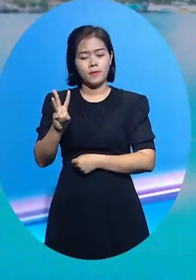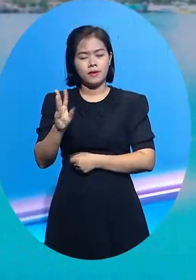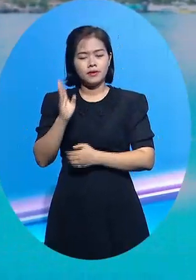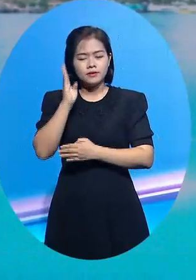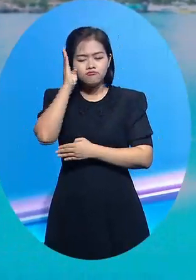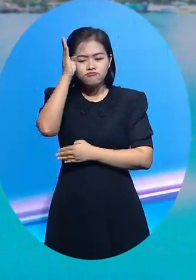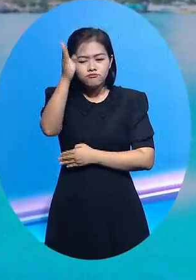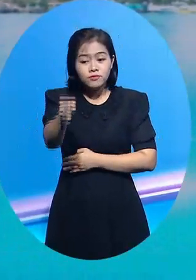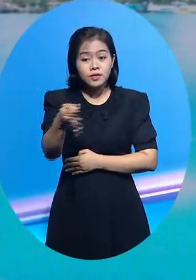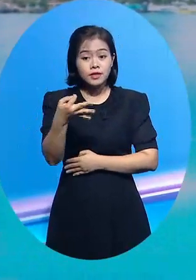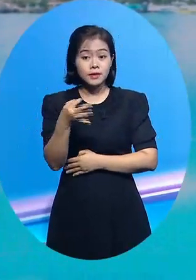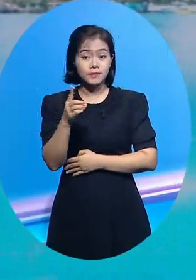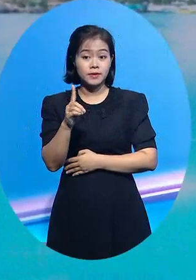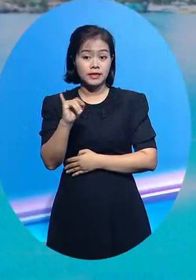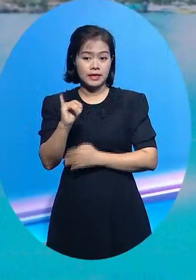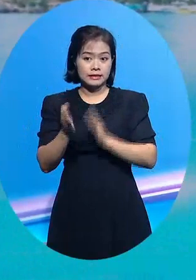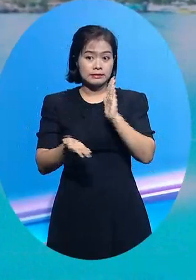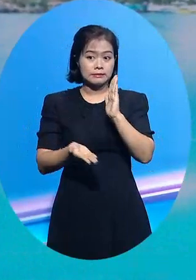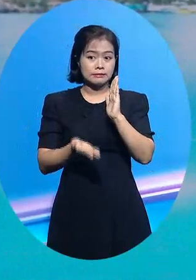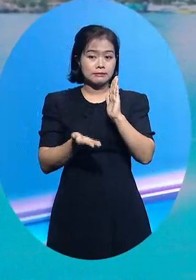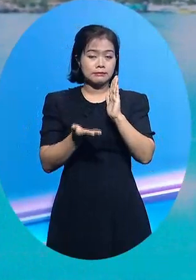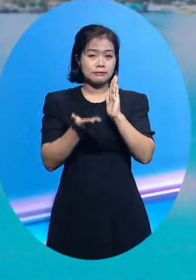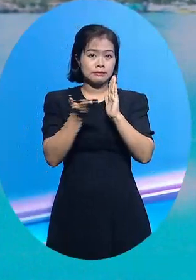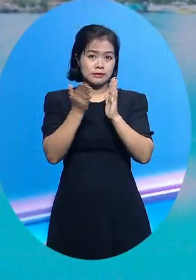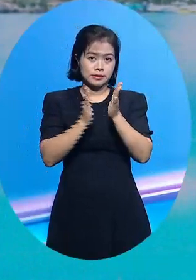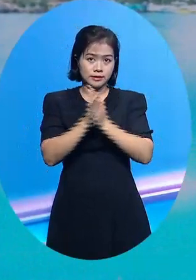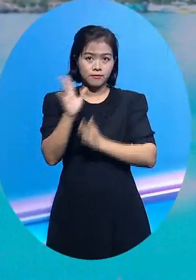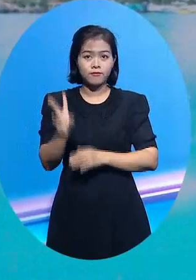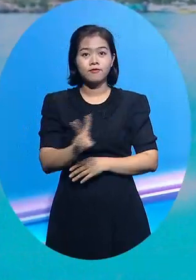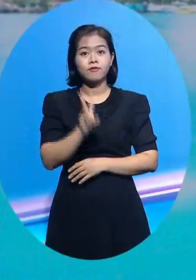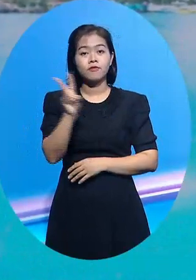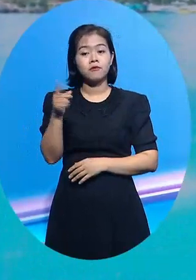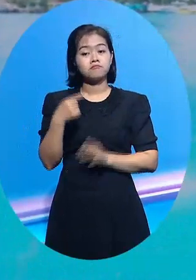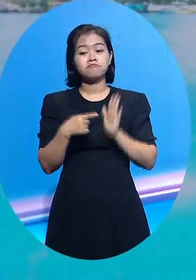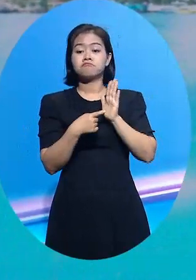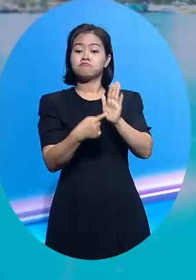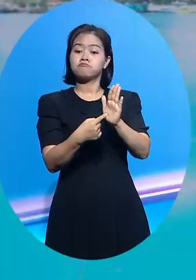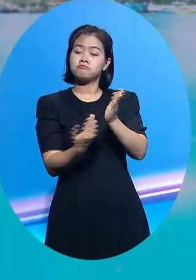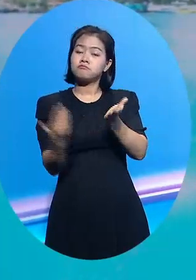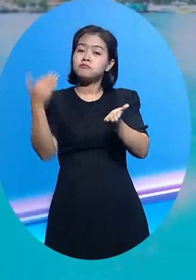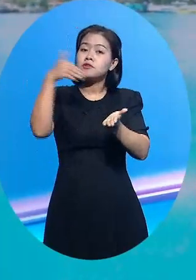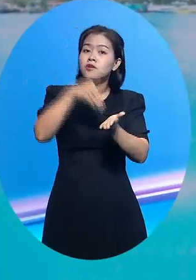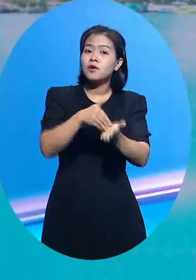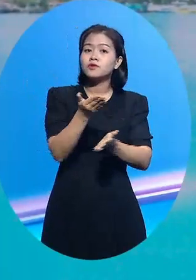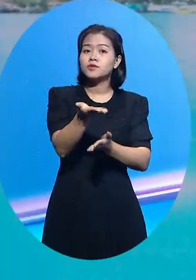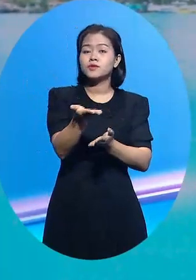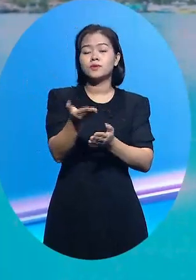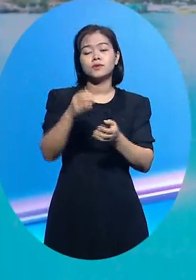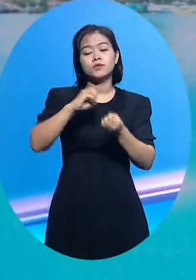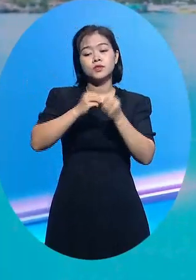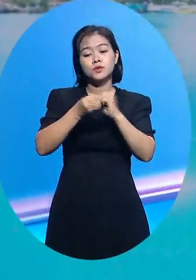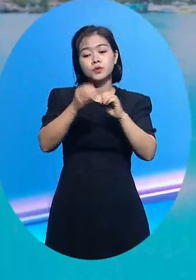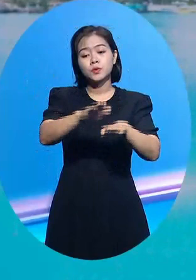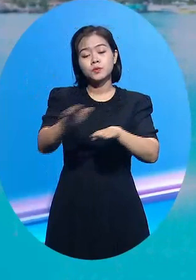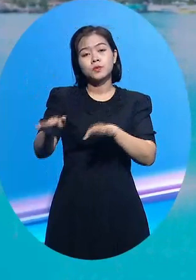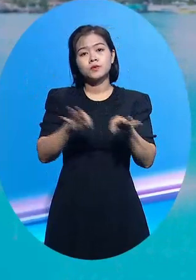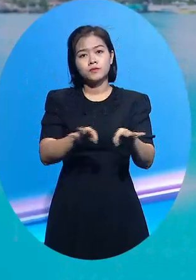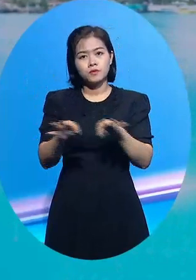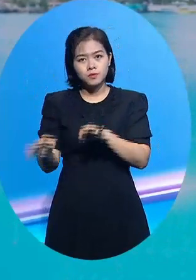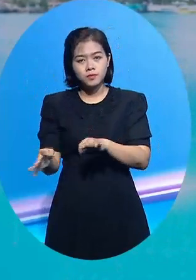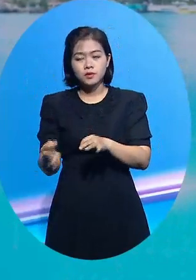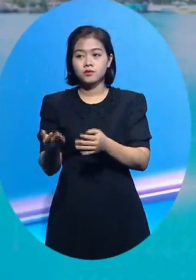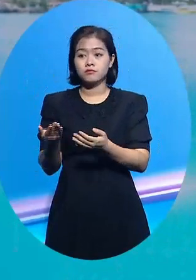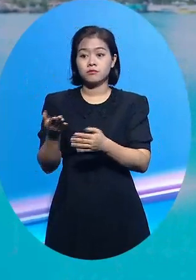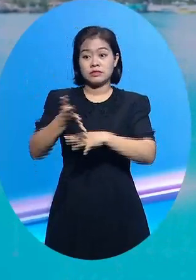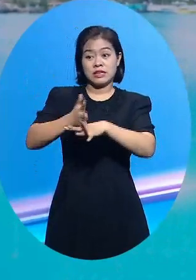của tình hình kinh tế tài chính toàn cầu. Điều này cho thấy cơ hội rõ ràng cho ngành sản xuất công nghiệp thành phố Hồ Chí Minh tận dụng ngoại lực để vượt qua khó